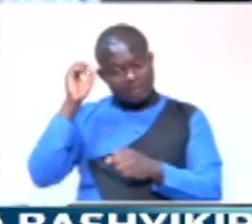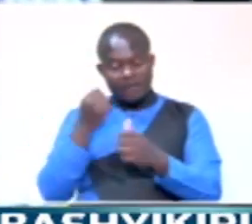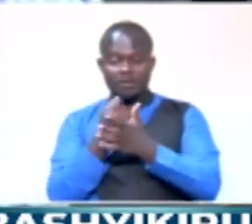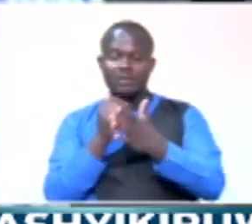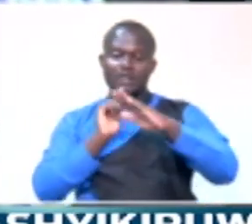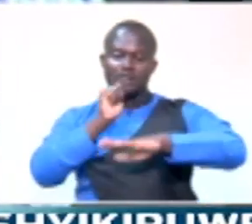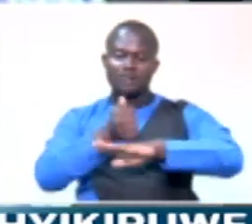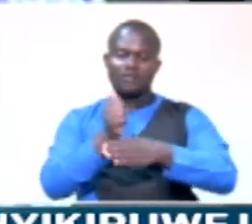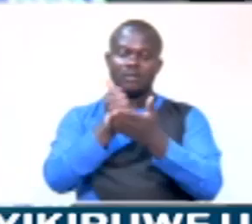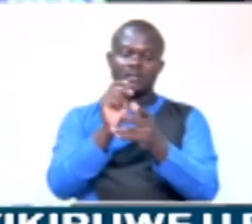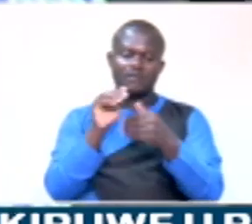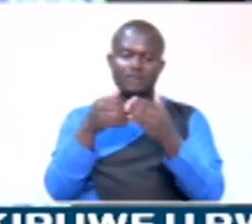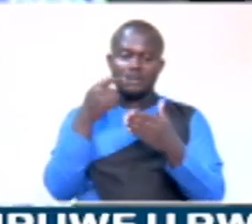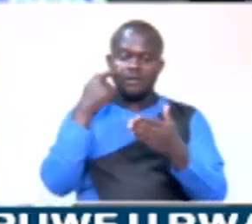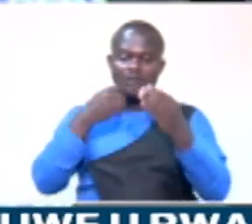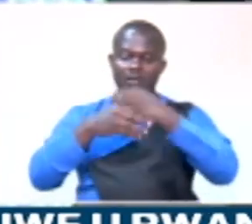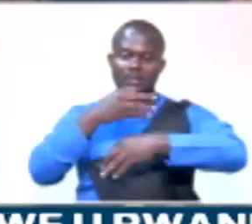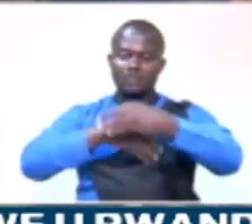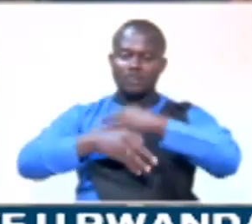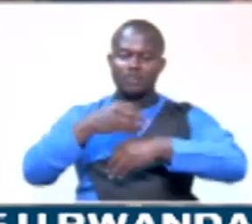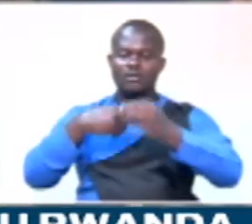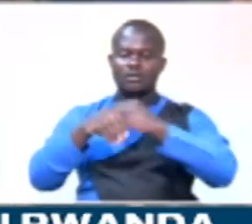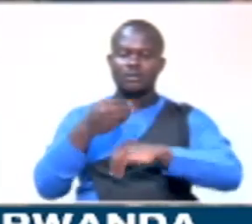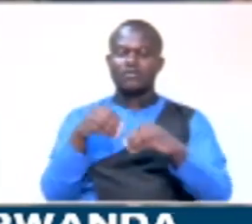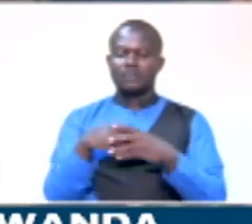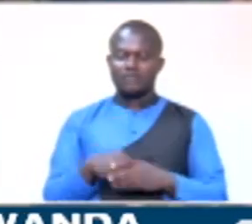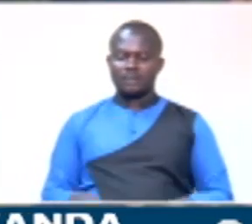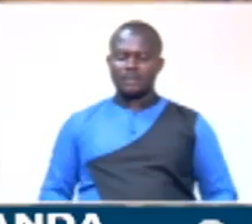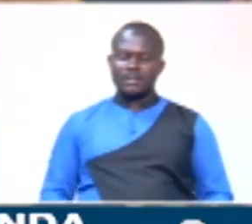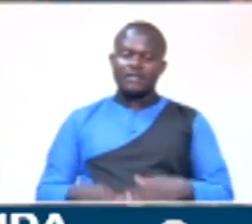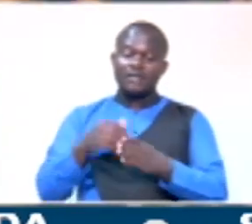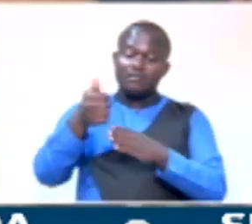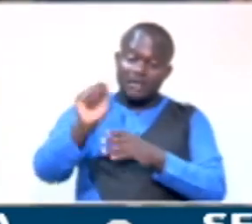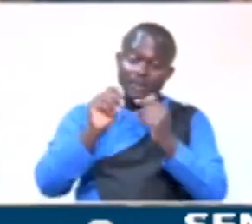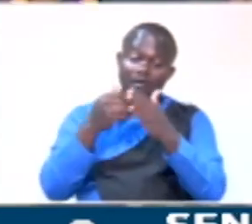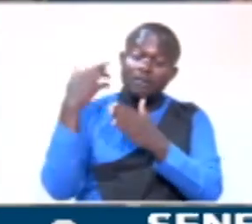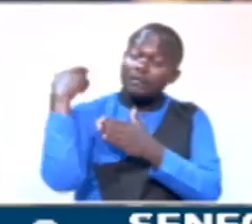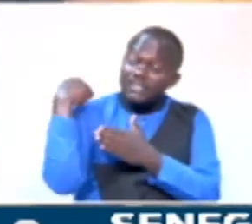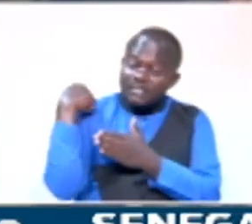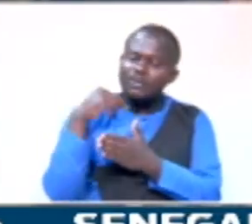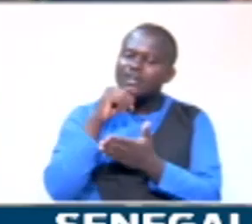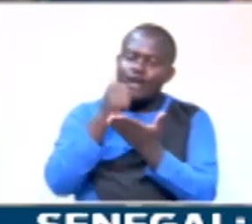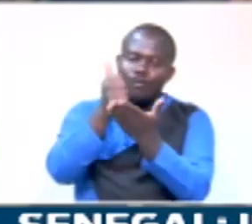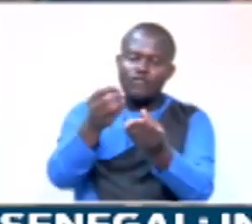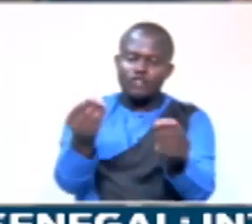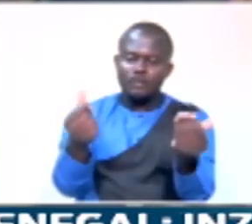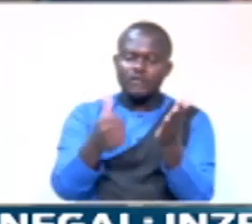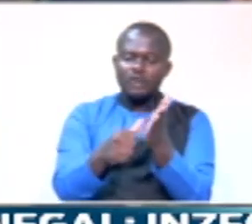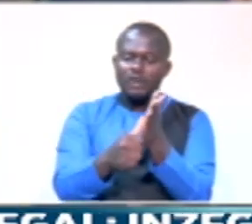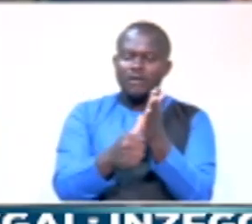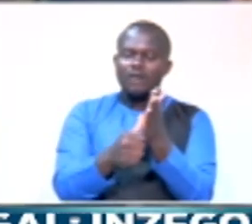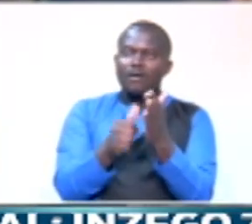yo gufasha abaturage kubona isoko ry'umusaruro wabo. Mwebwe nk'abantu babishinzwe nta n'ukuntu mufasha gukemura icyo kibazo cya working